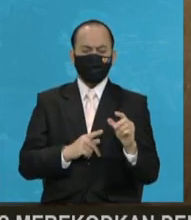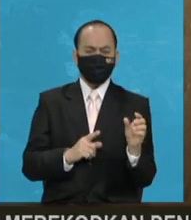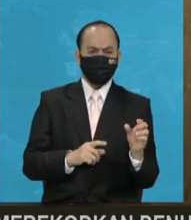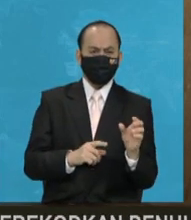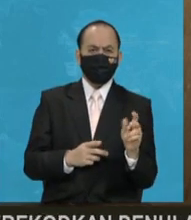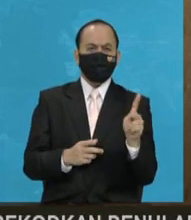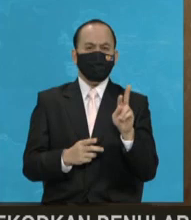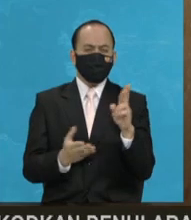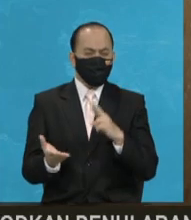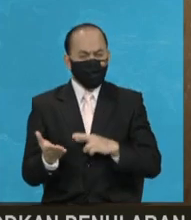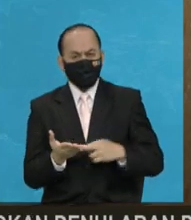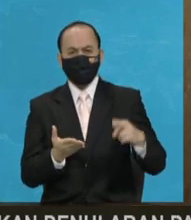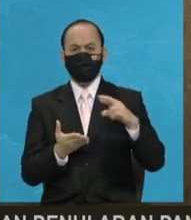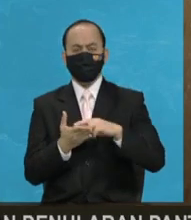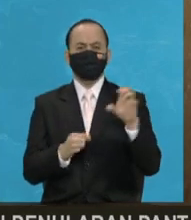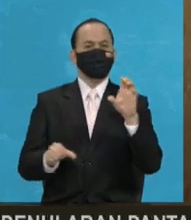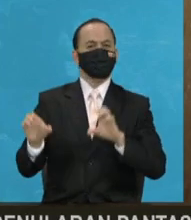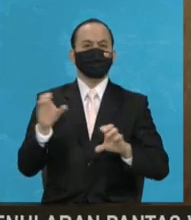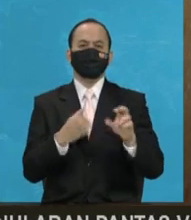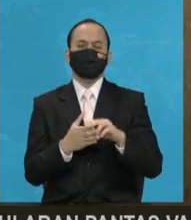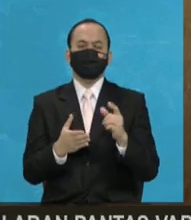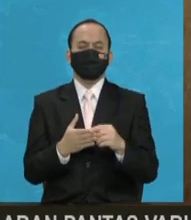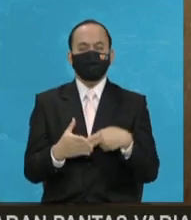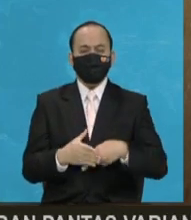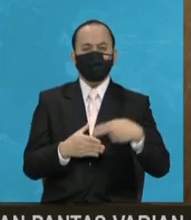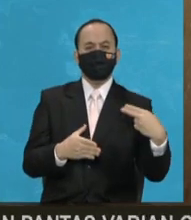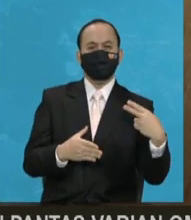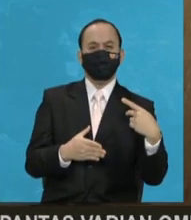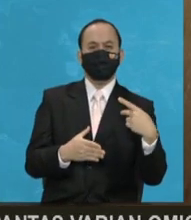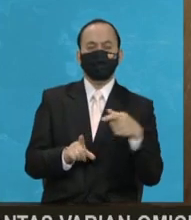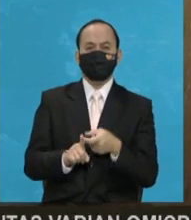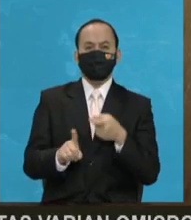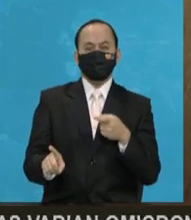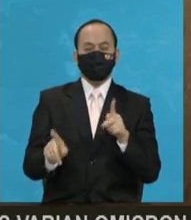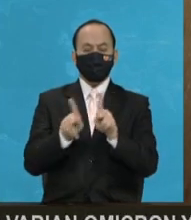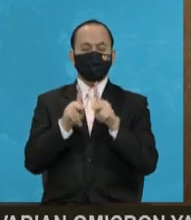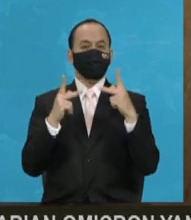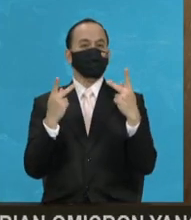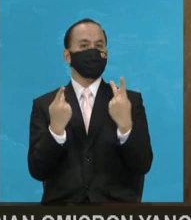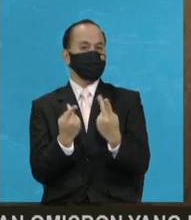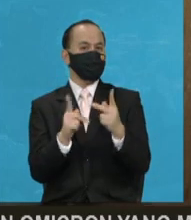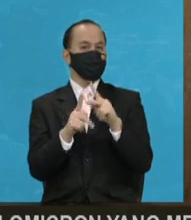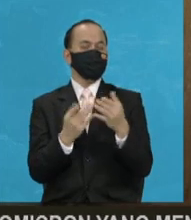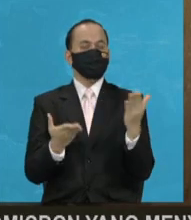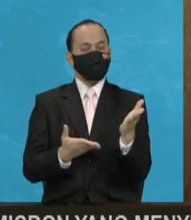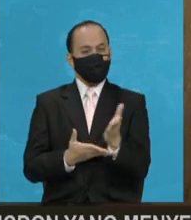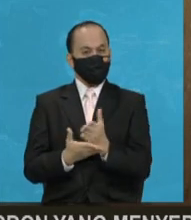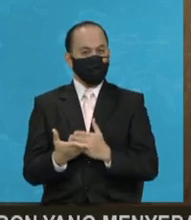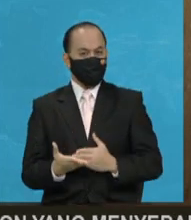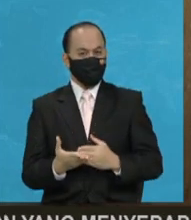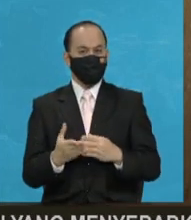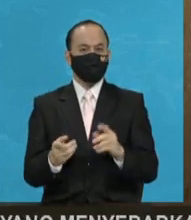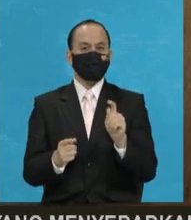item yang dihasilkan oleh ah home a community yang menjadi bahasa bahagian B pada